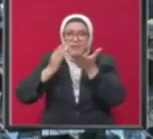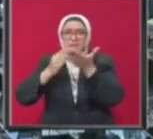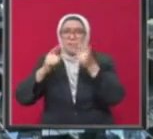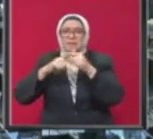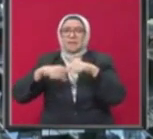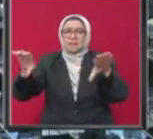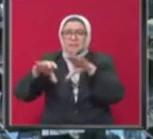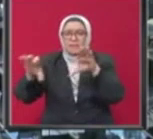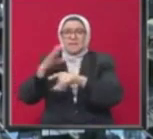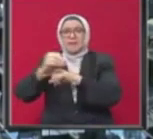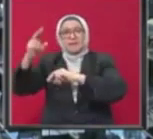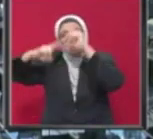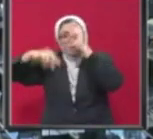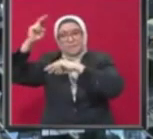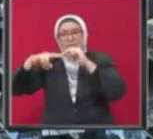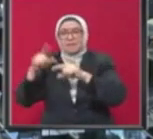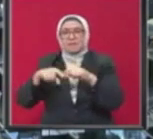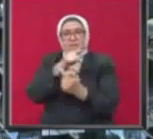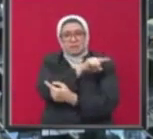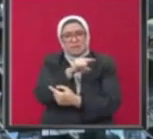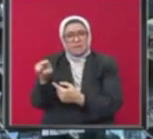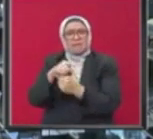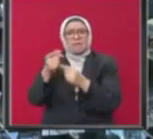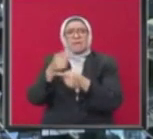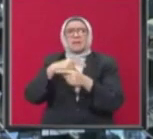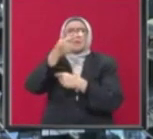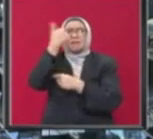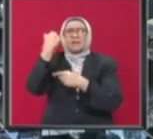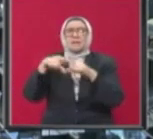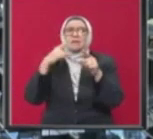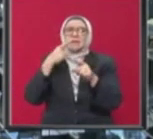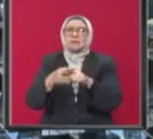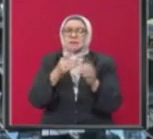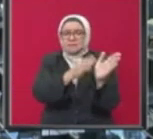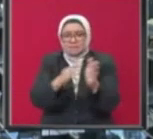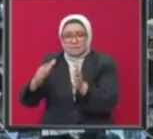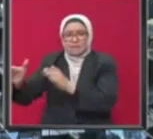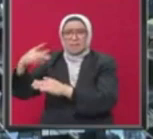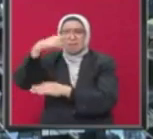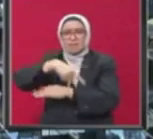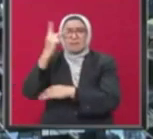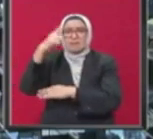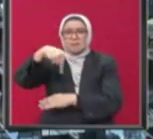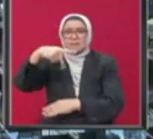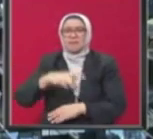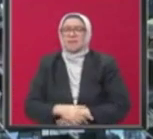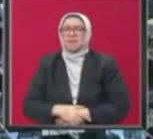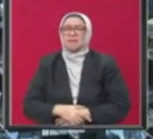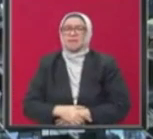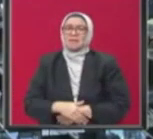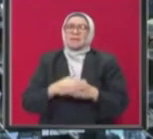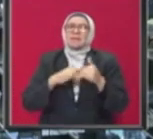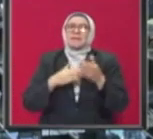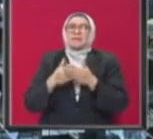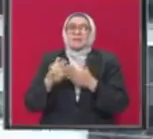penyusutan pertumbuhan ini antaranya disebabkan oleh pelaksanaan perintah kawalan pergerakan atau walau